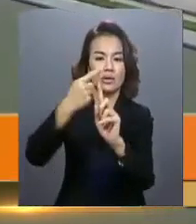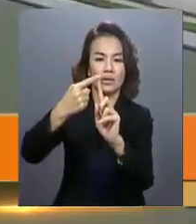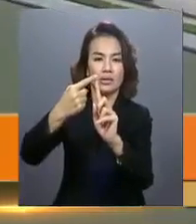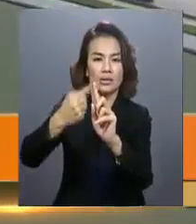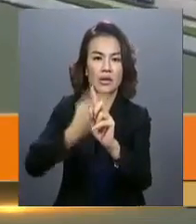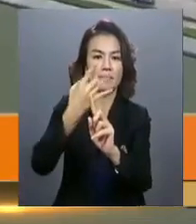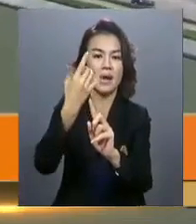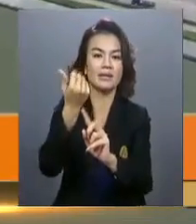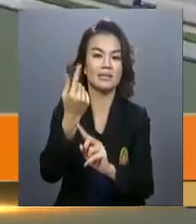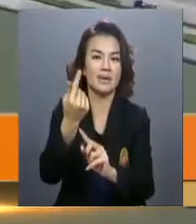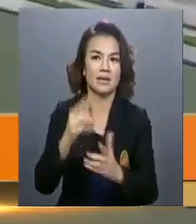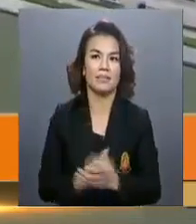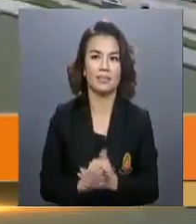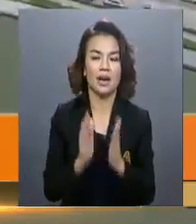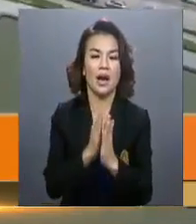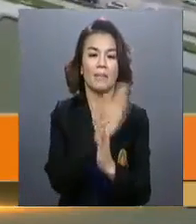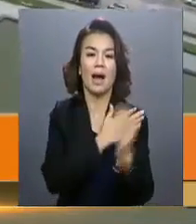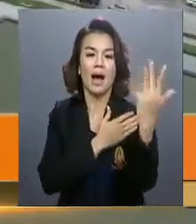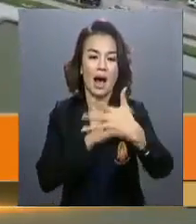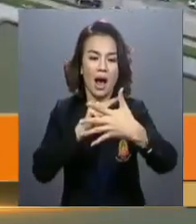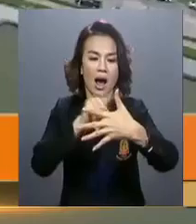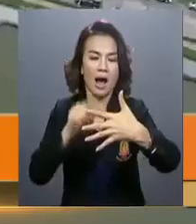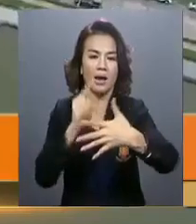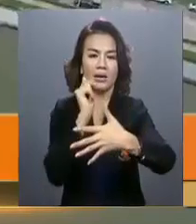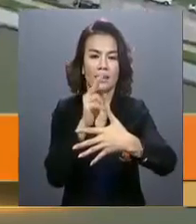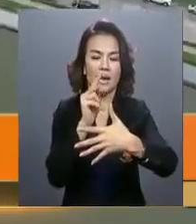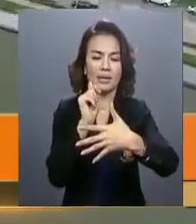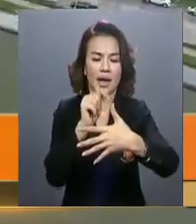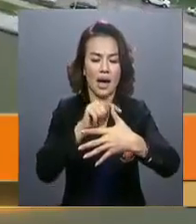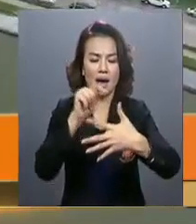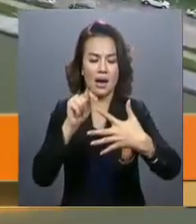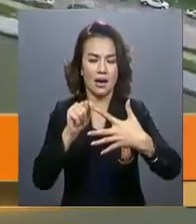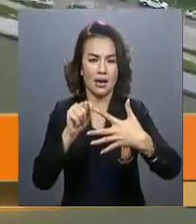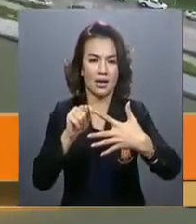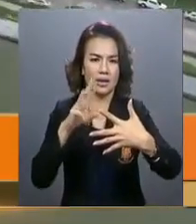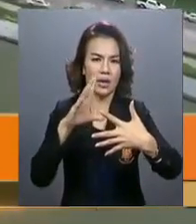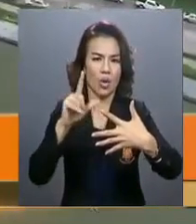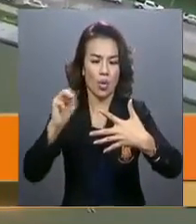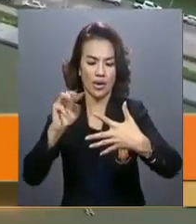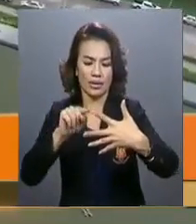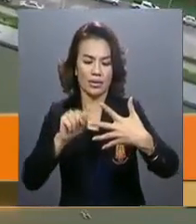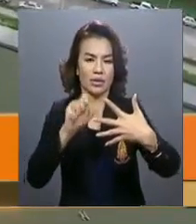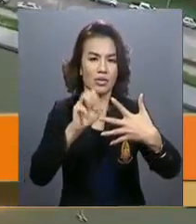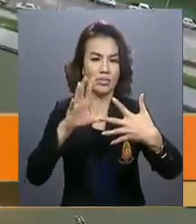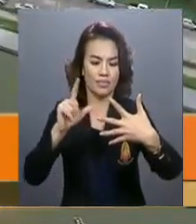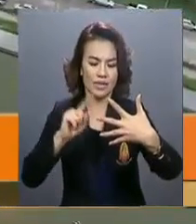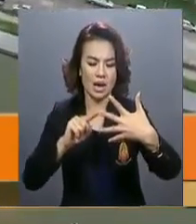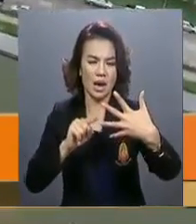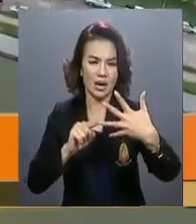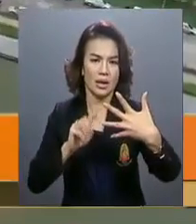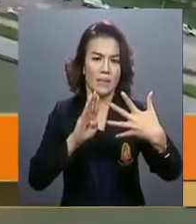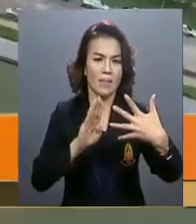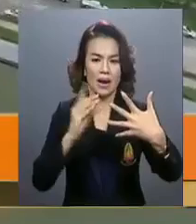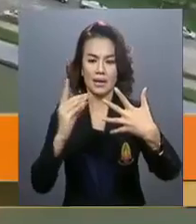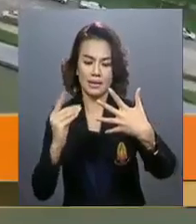สำหรับพระสงฆ์อีก5รูปประกอบด้วยพระทัตชีโวพระถวันศักดิ์พระมหาสมชายพระครูไบดีกาอำนวยศักดิ์มุ